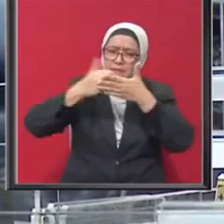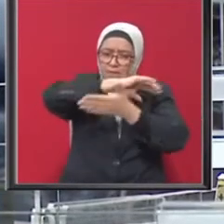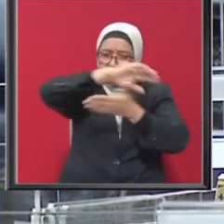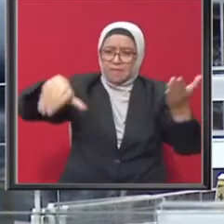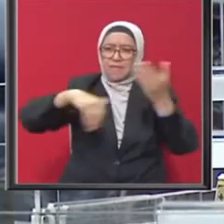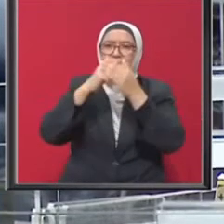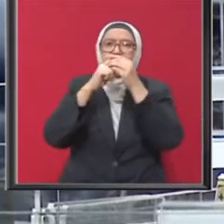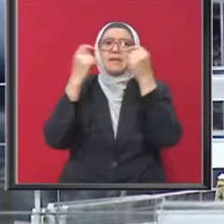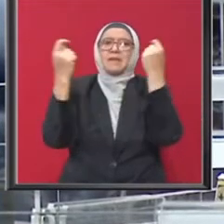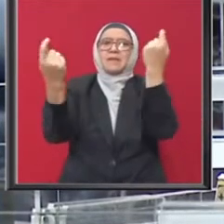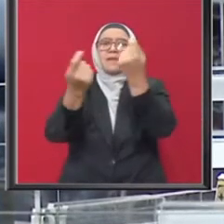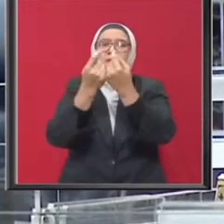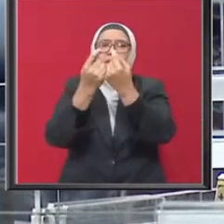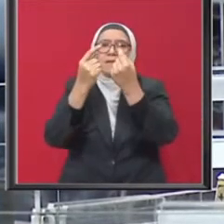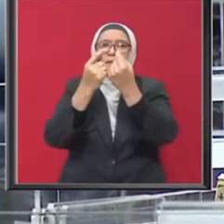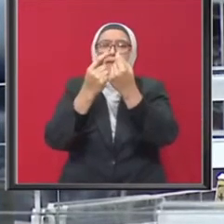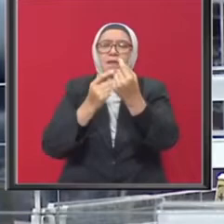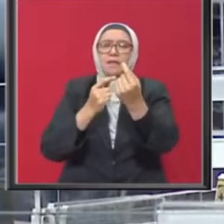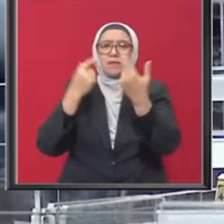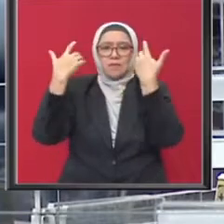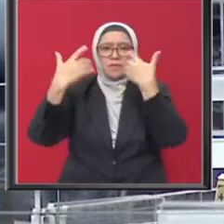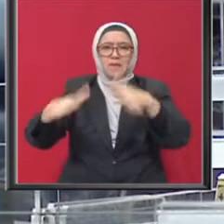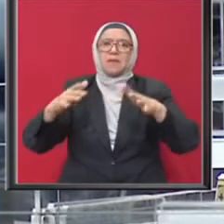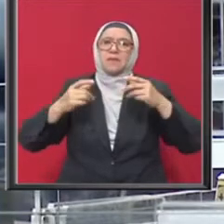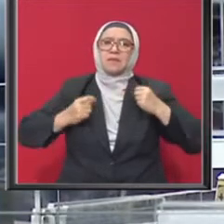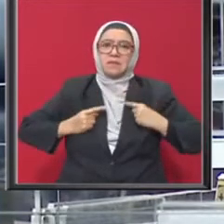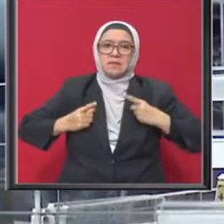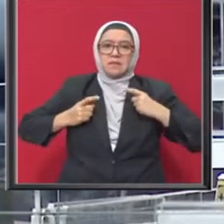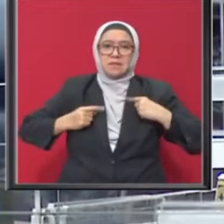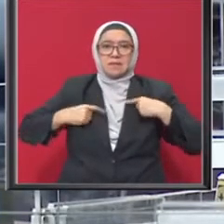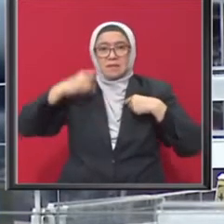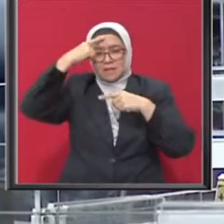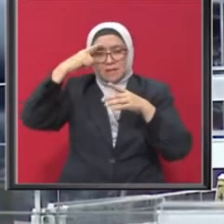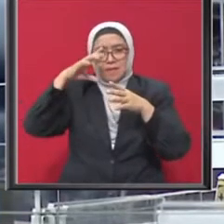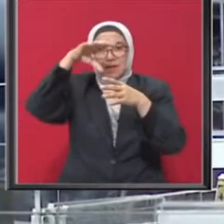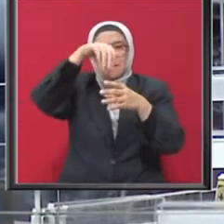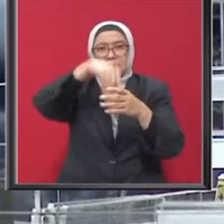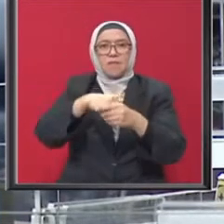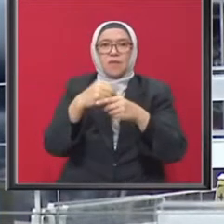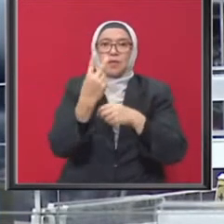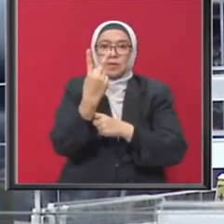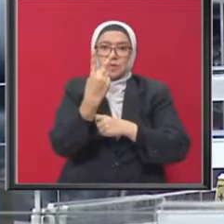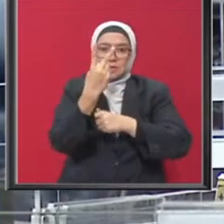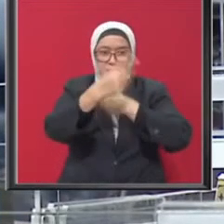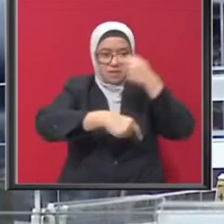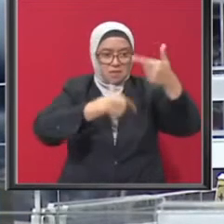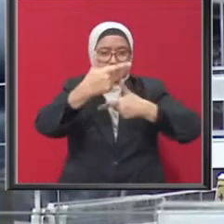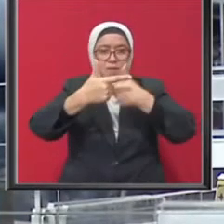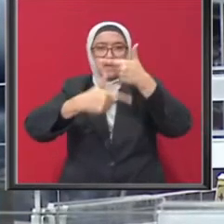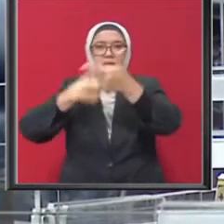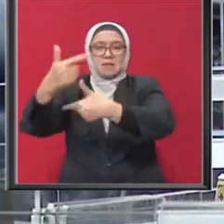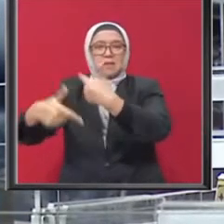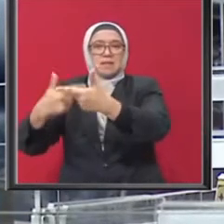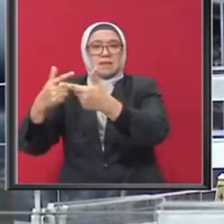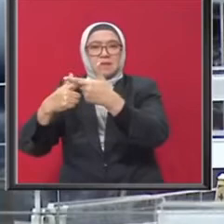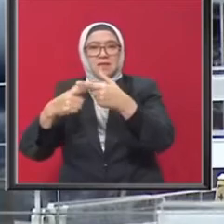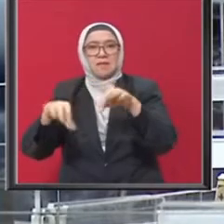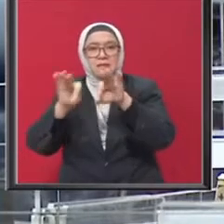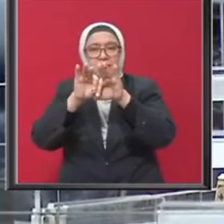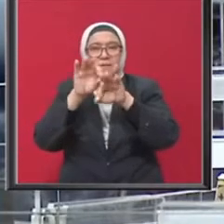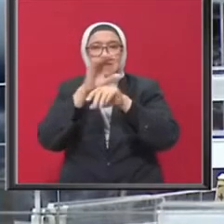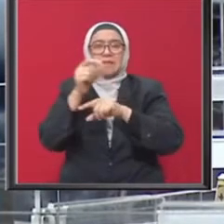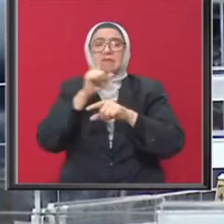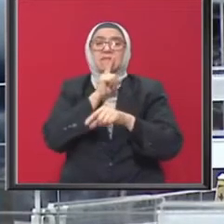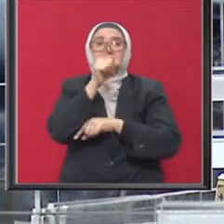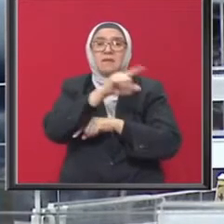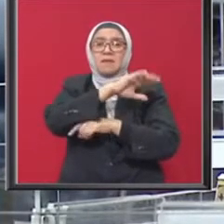telah menyetel telah diswastakan menyertai 23 utama ini membuktikan Sukma semua pihak untuk turut